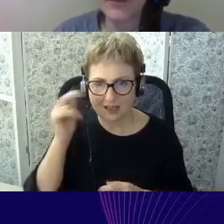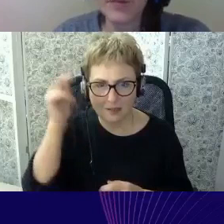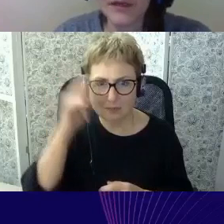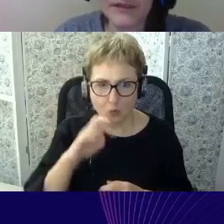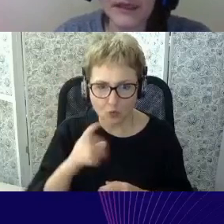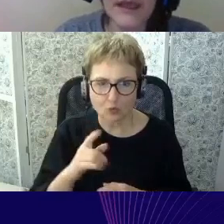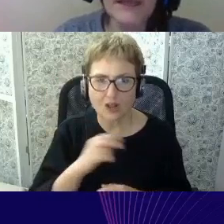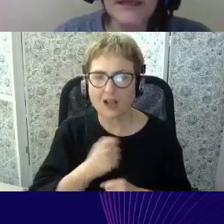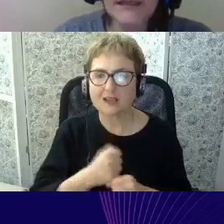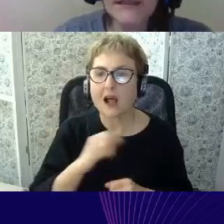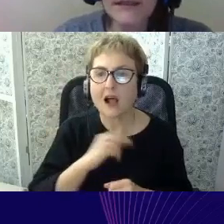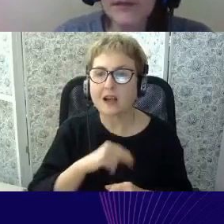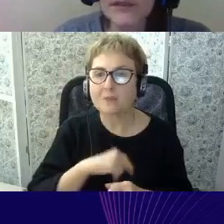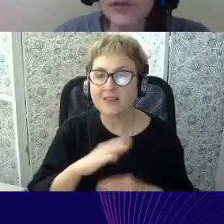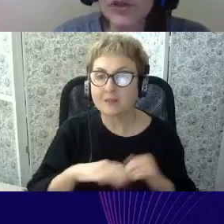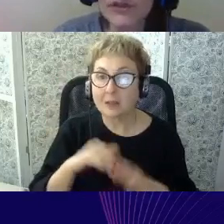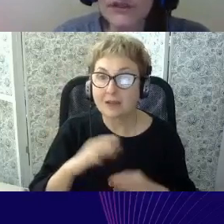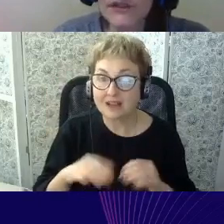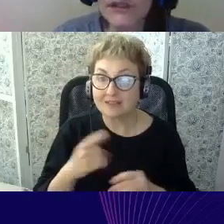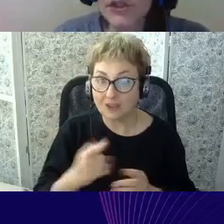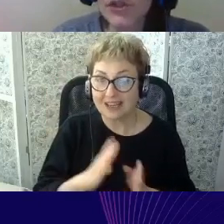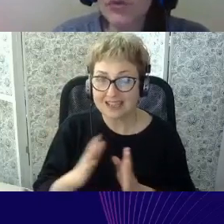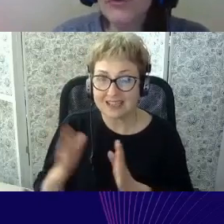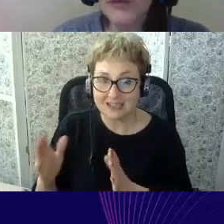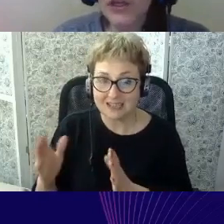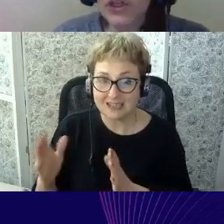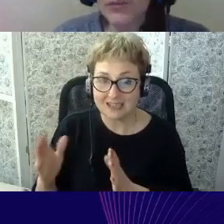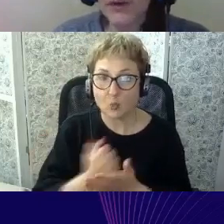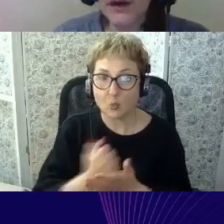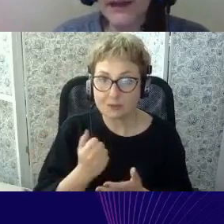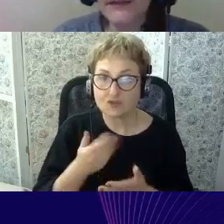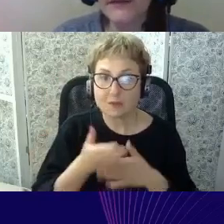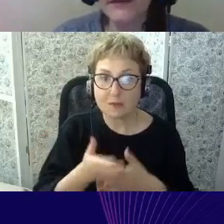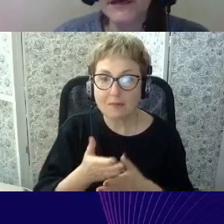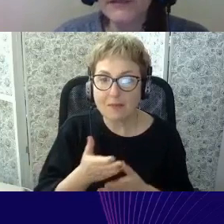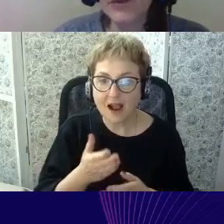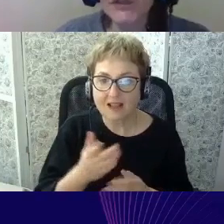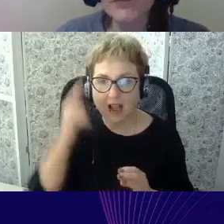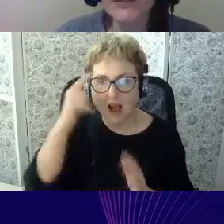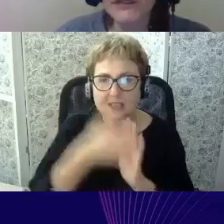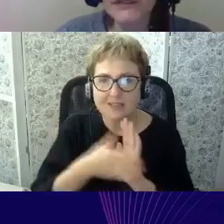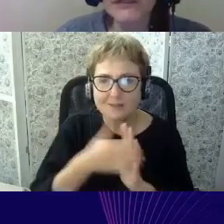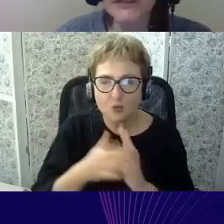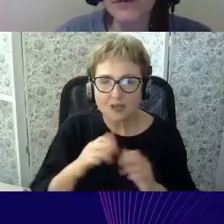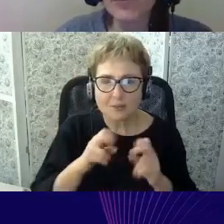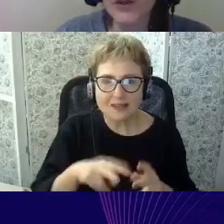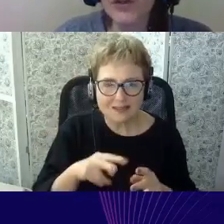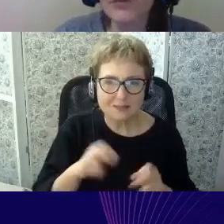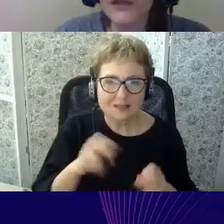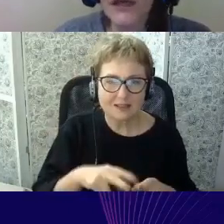отрабатываем его на практике. Такая система на сегодняшний день достаточно успешно помогает освоить компетенции